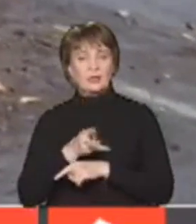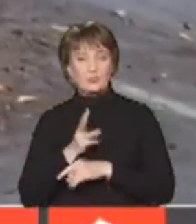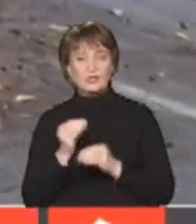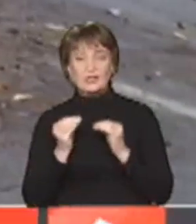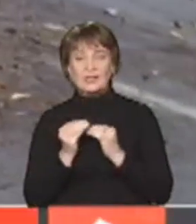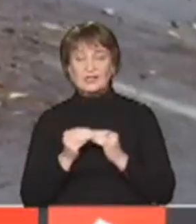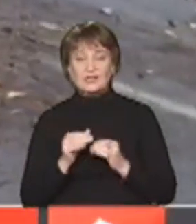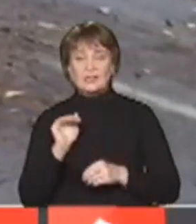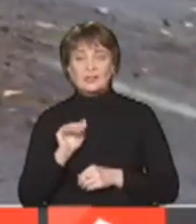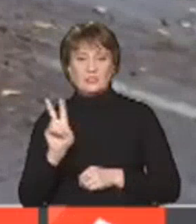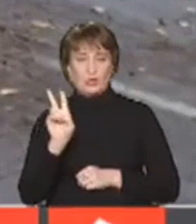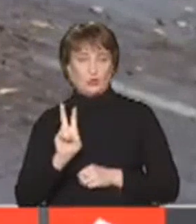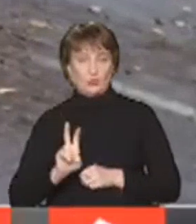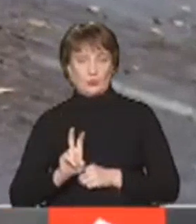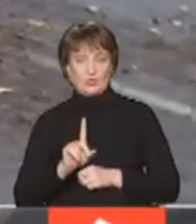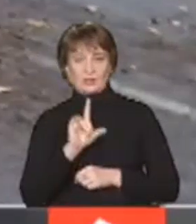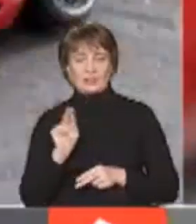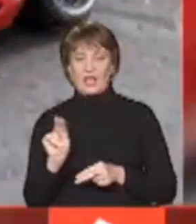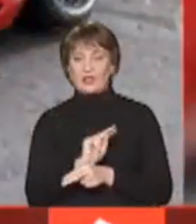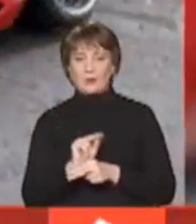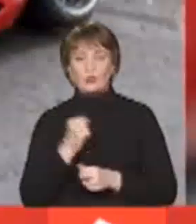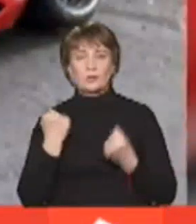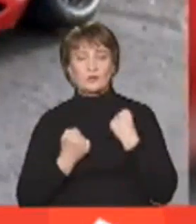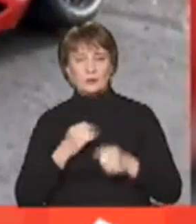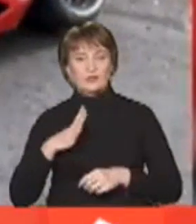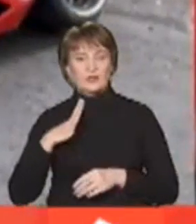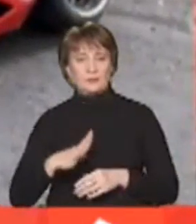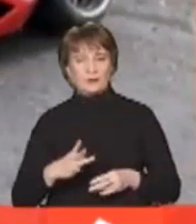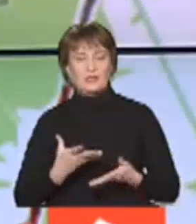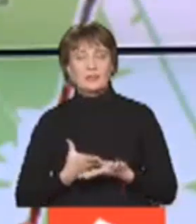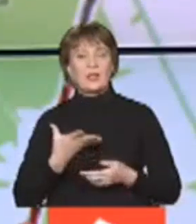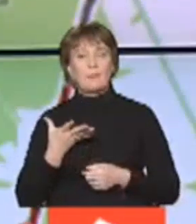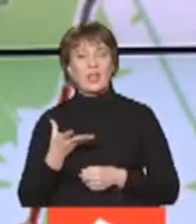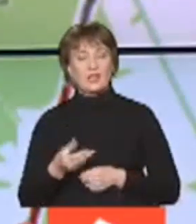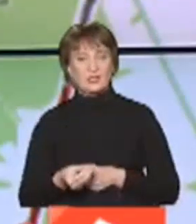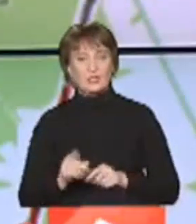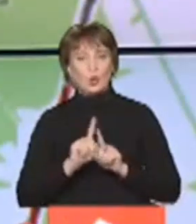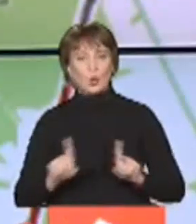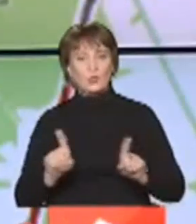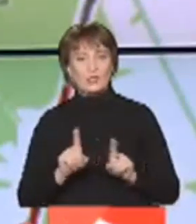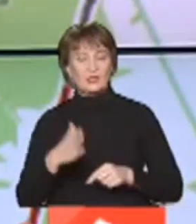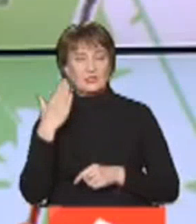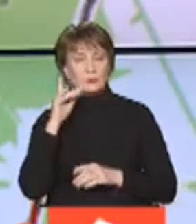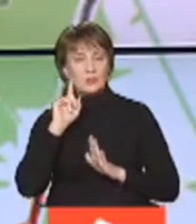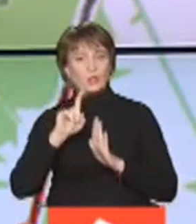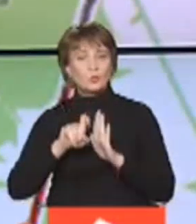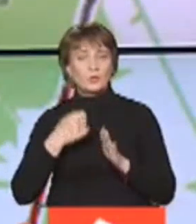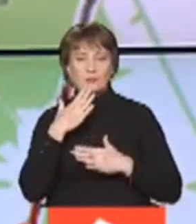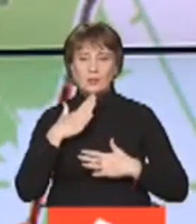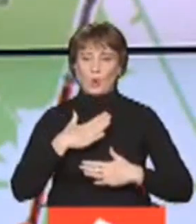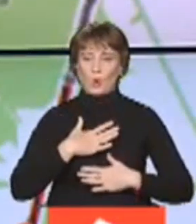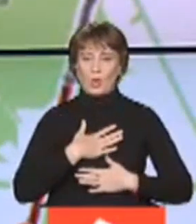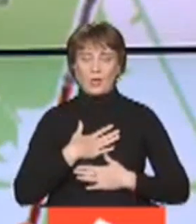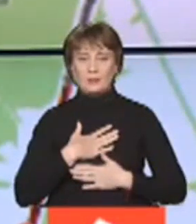десятки тисяч доларів, бо за ремонт автомобіля доведеться заплатити. Оригінальний спосіб зізнатись у коханні